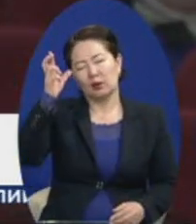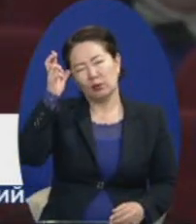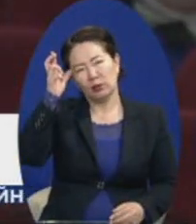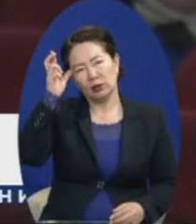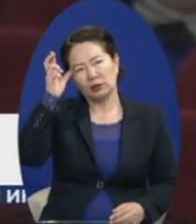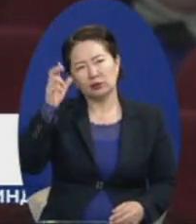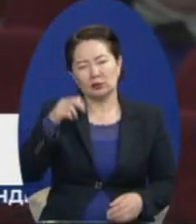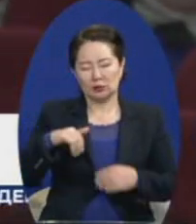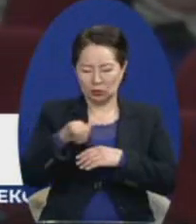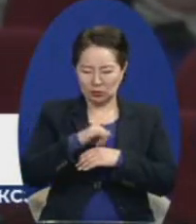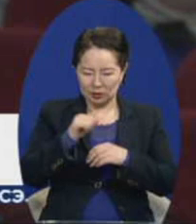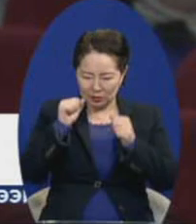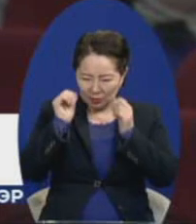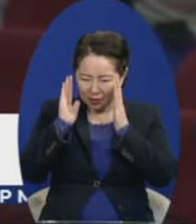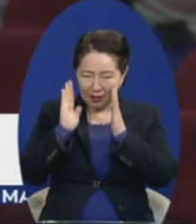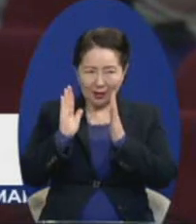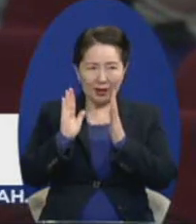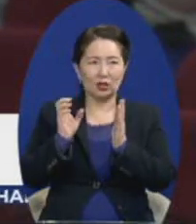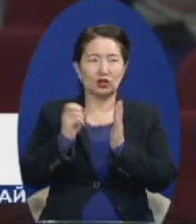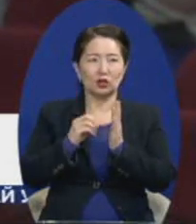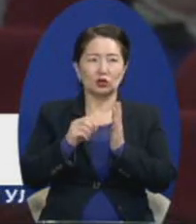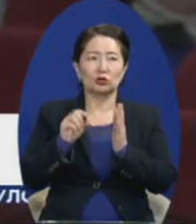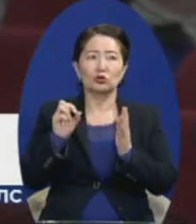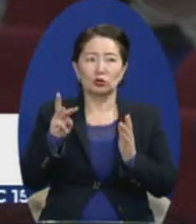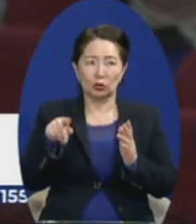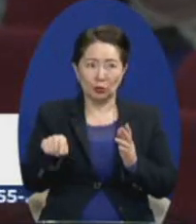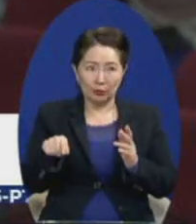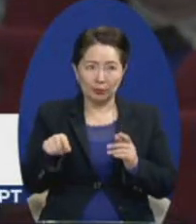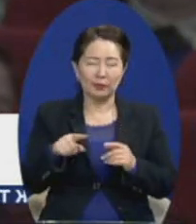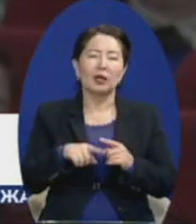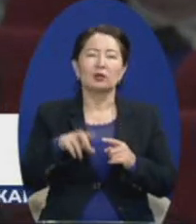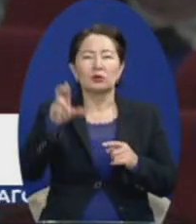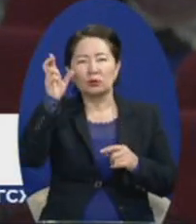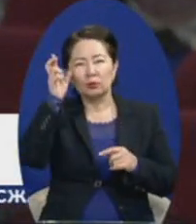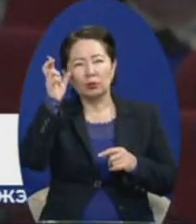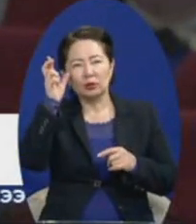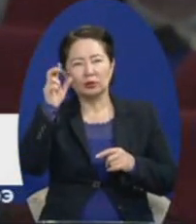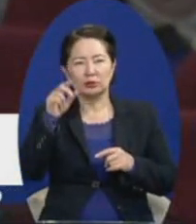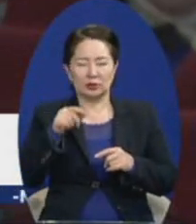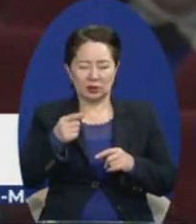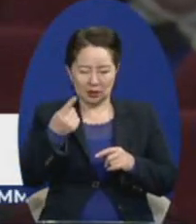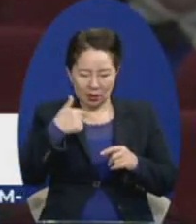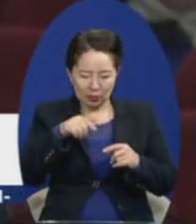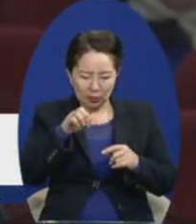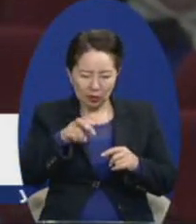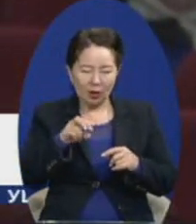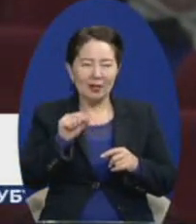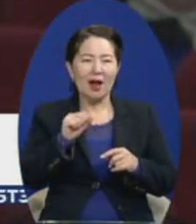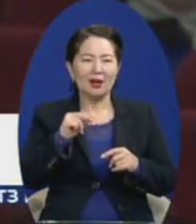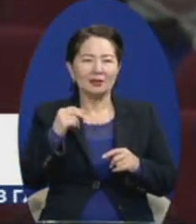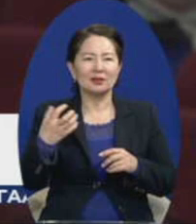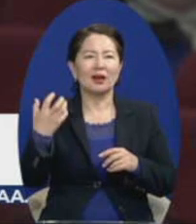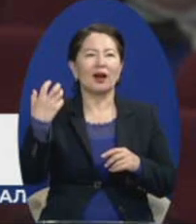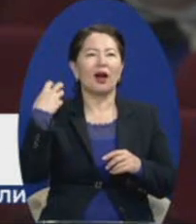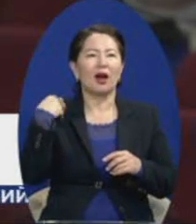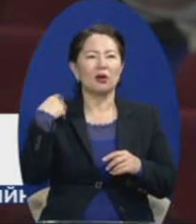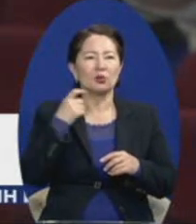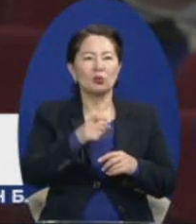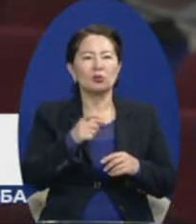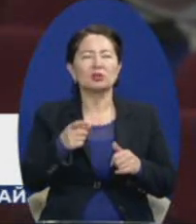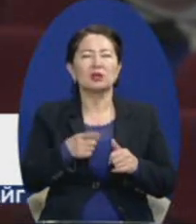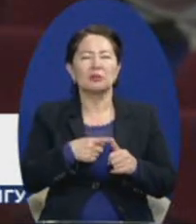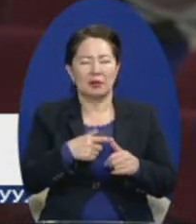бол хамгийн гол анхаарлаа төвлөрүүлж хэвтэй. За тэгвэл боловсролын хамгийн гол ачаа нөгөөдөө өрөндөөс багш нар